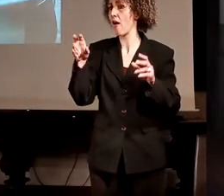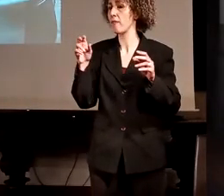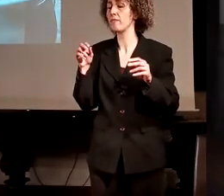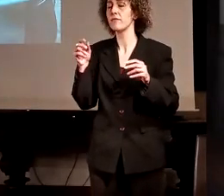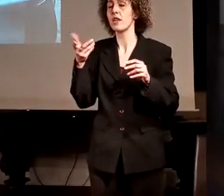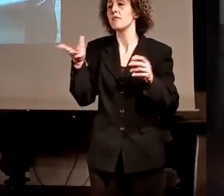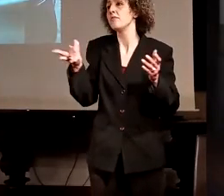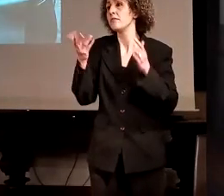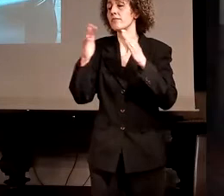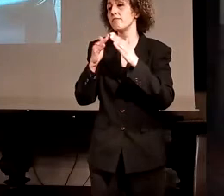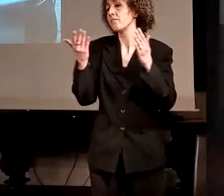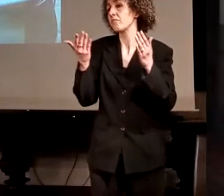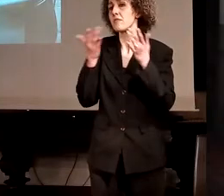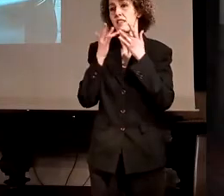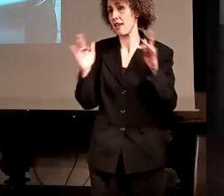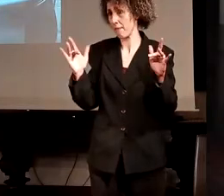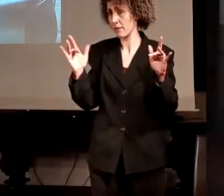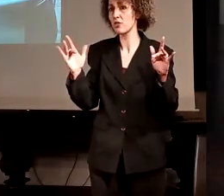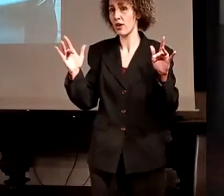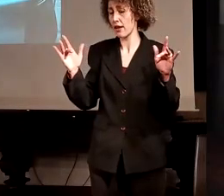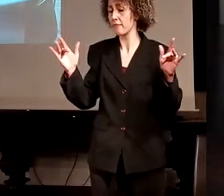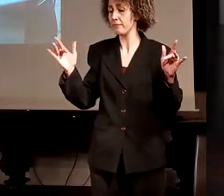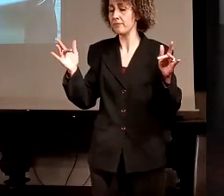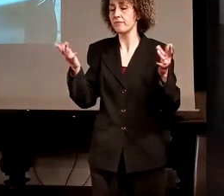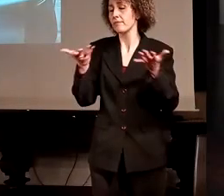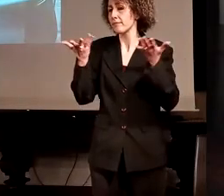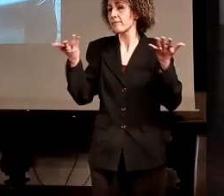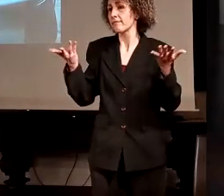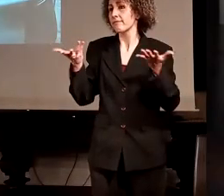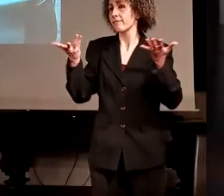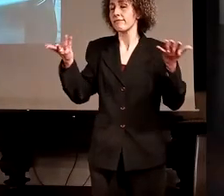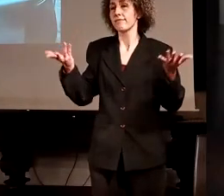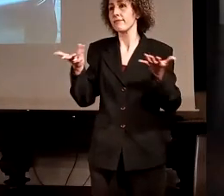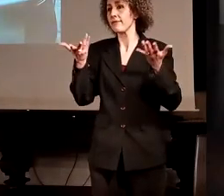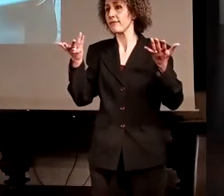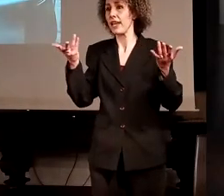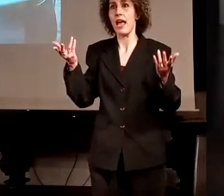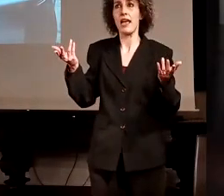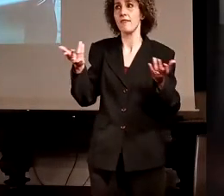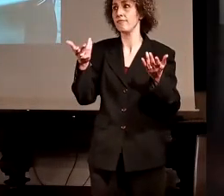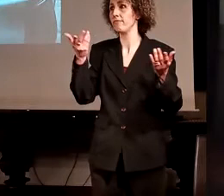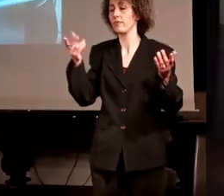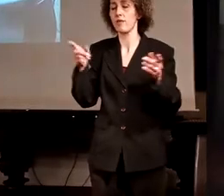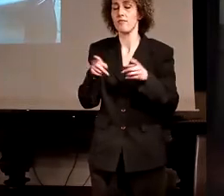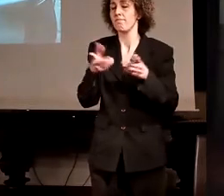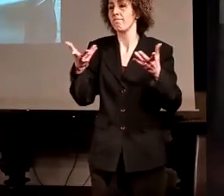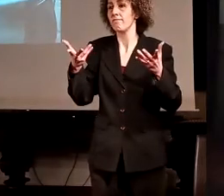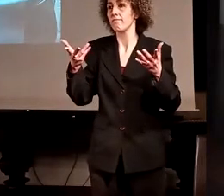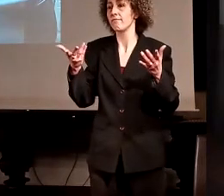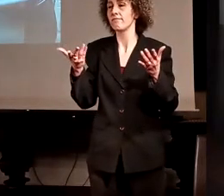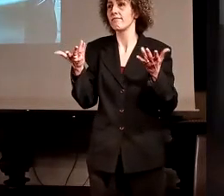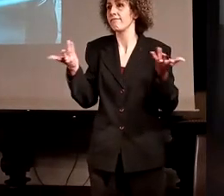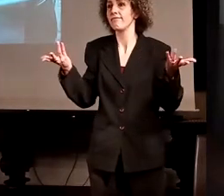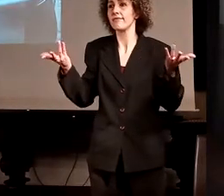per vivere il viaggio ma senza nemmeno le esagerazioni di gauguin diciamo da artista maledetto che i no